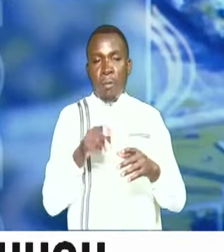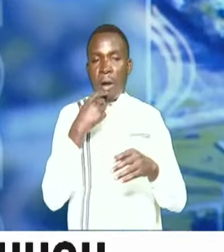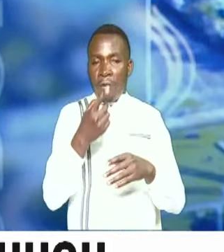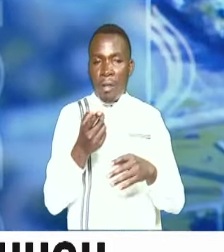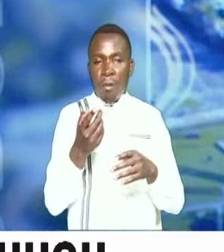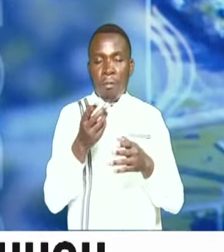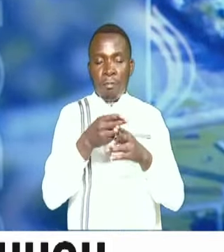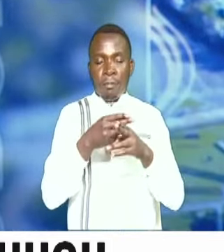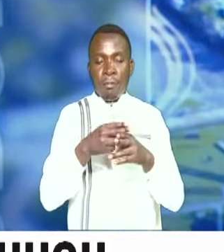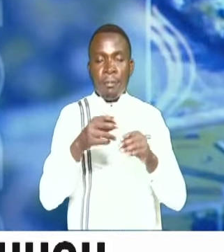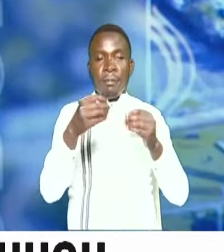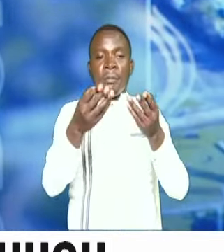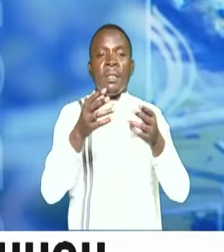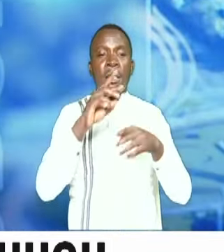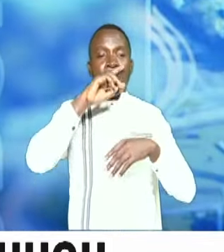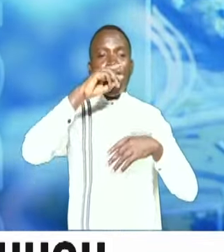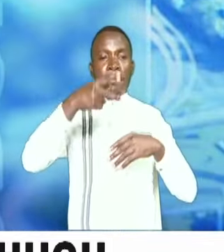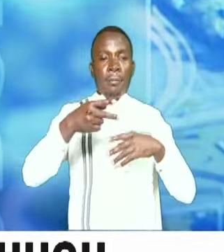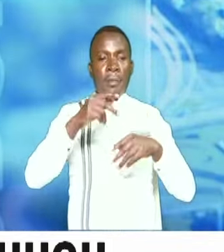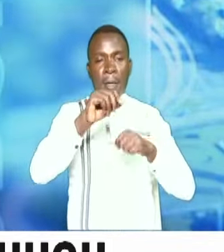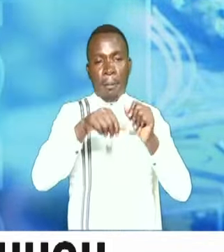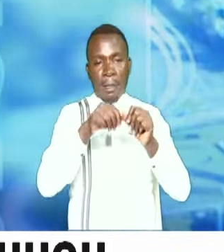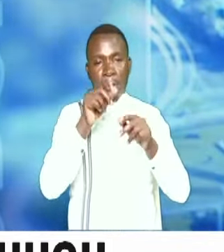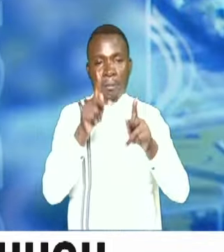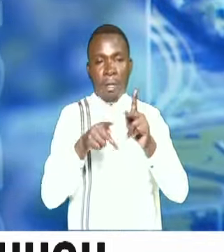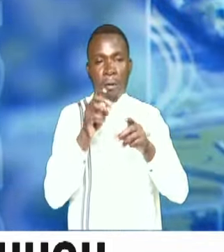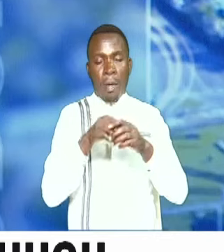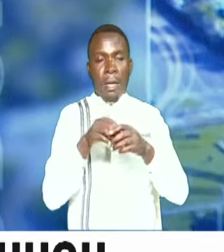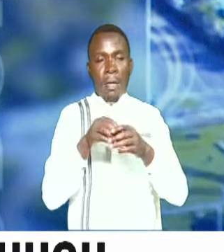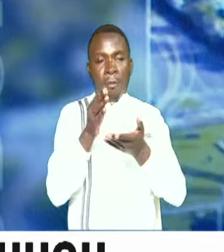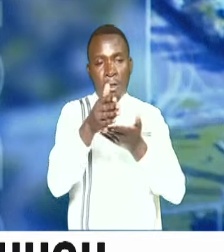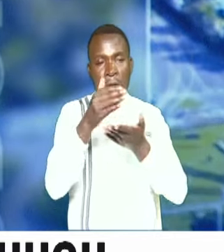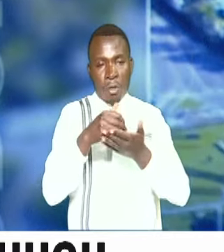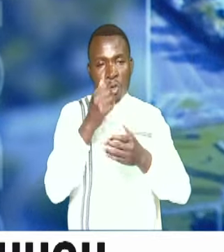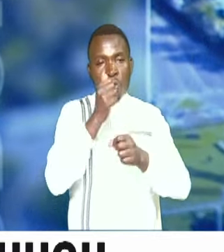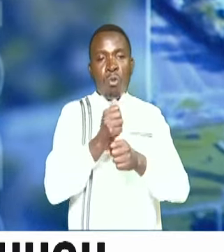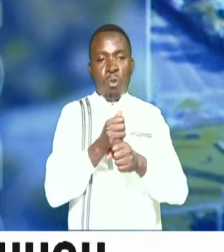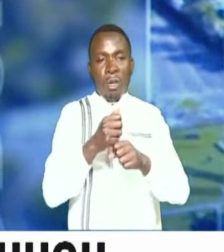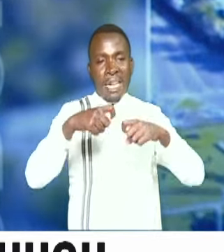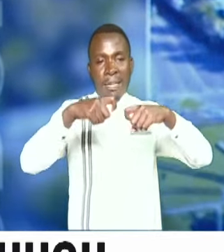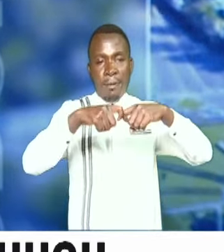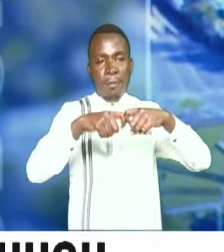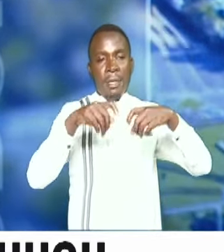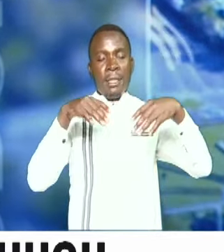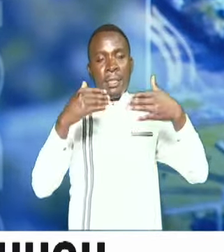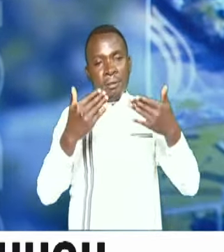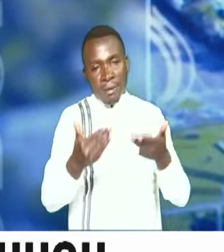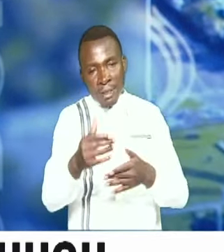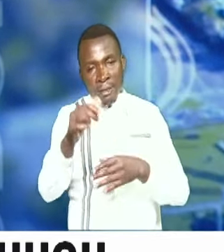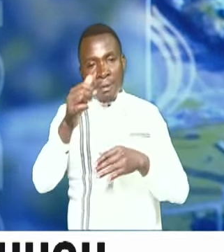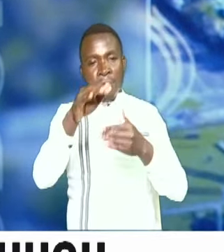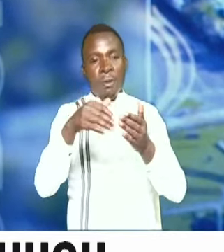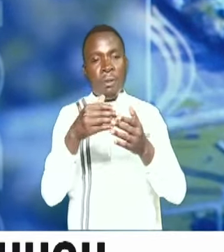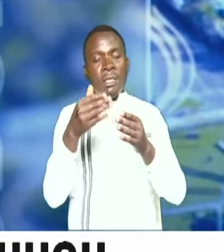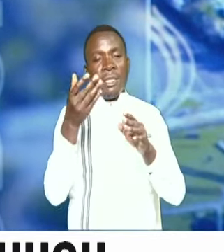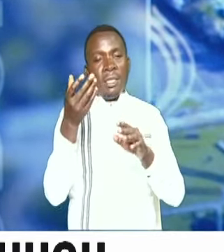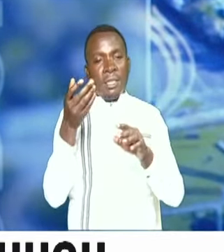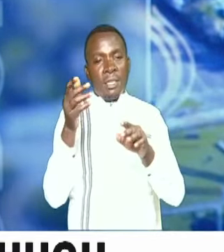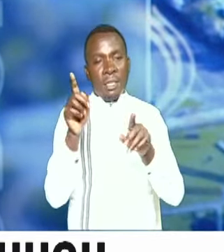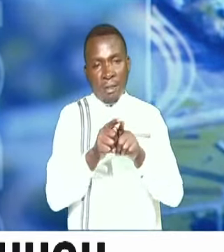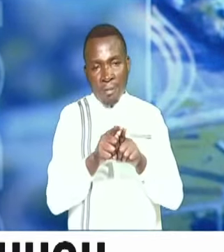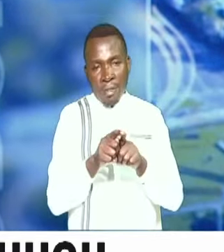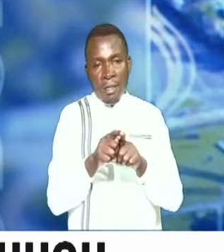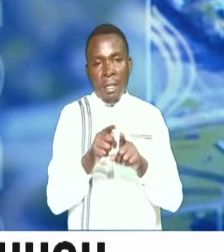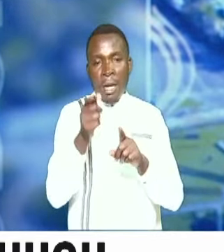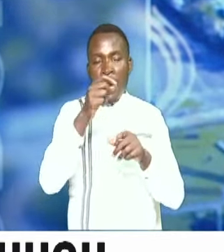igisubizo ku bantu bari muri iyo sekiteri yo gukora ibyuma cyangwa se bikomoka ku byuma. Yego,